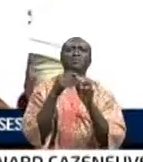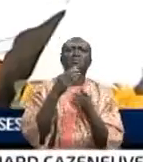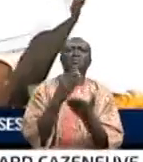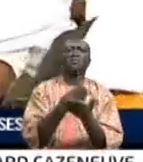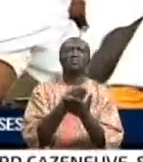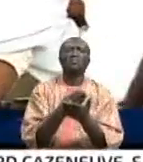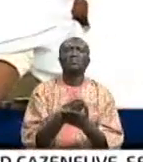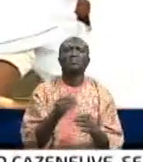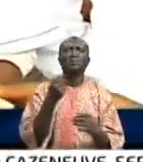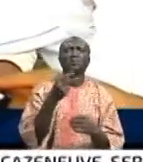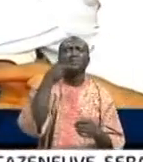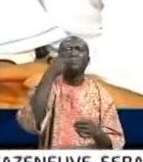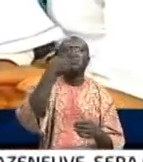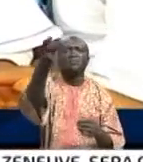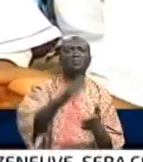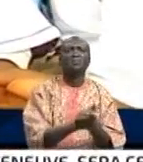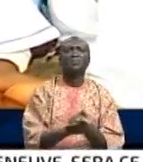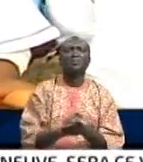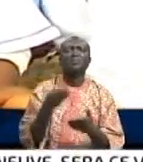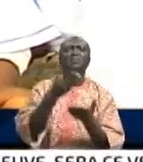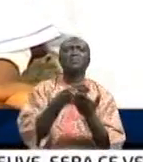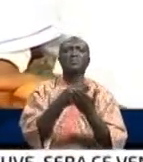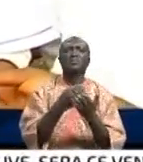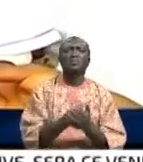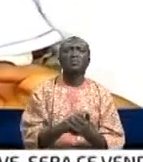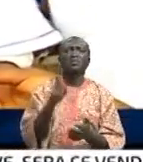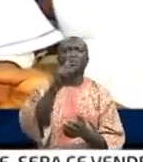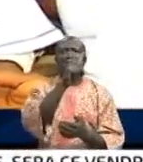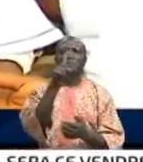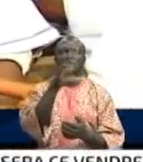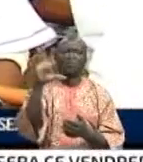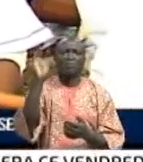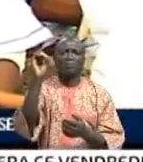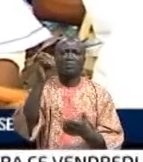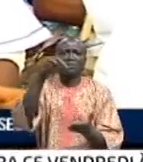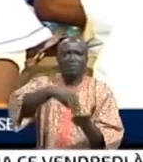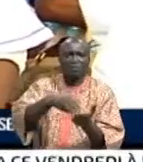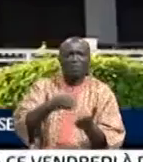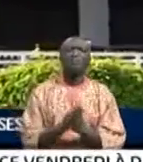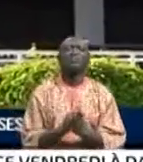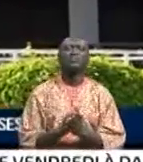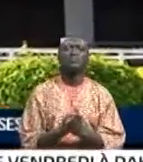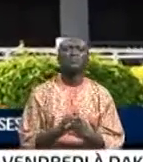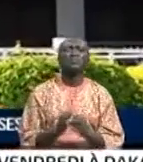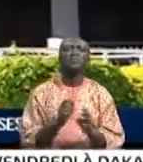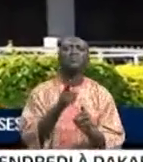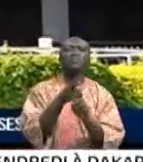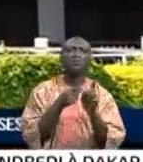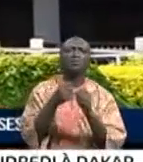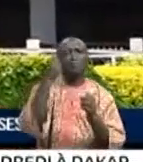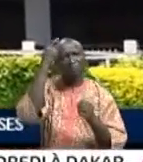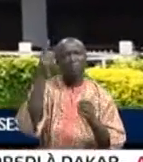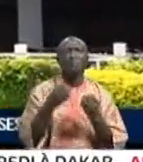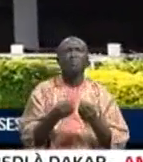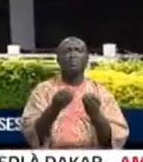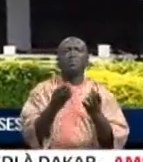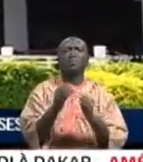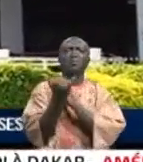de nous donner une bourse à 150 fois par mois pour quand même pouvoir offrir ce pays pour offrir ce pays